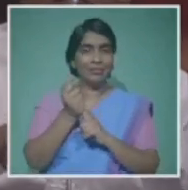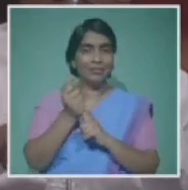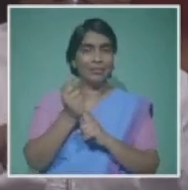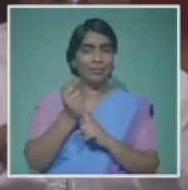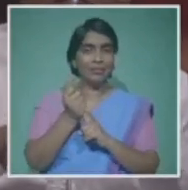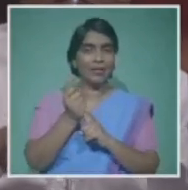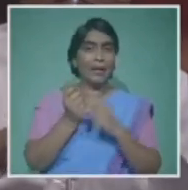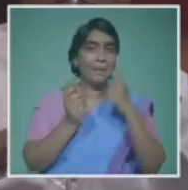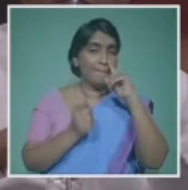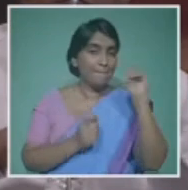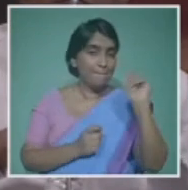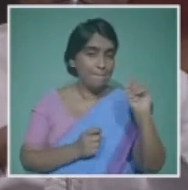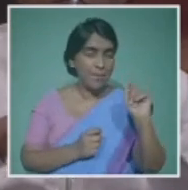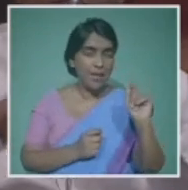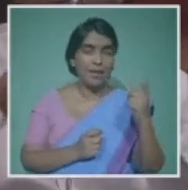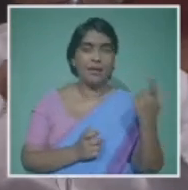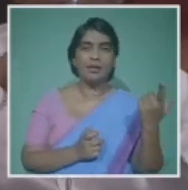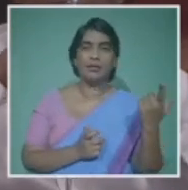පෑන්